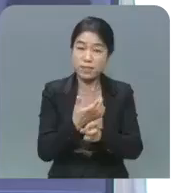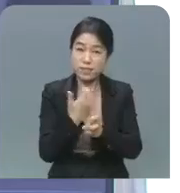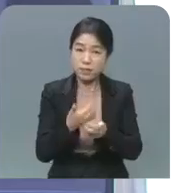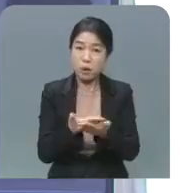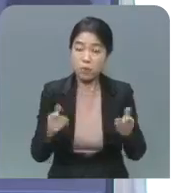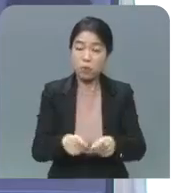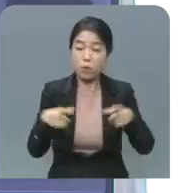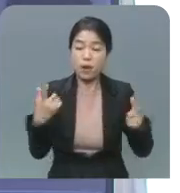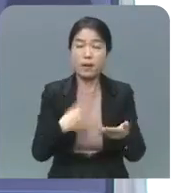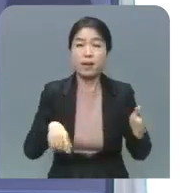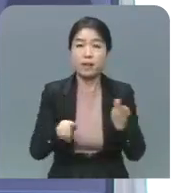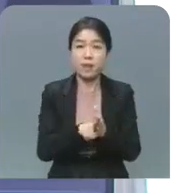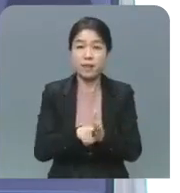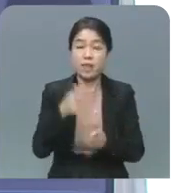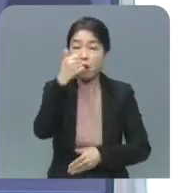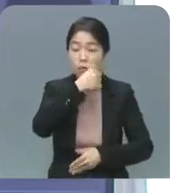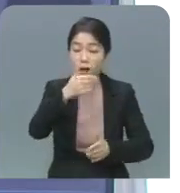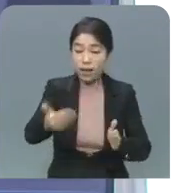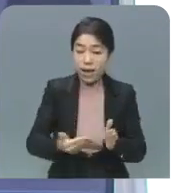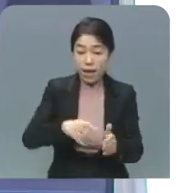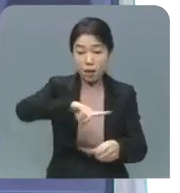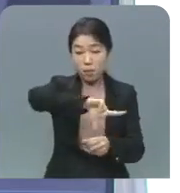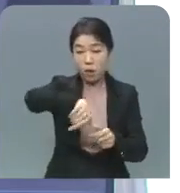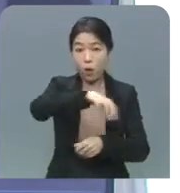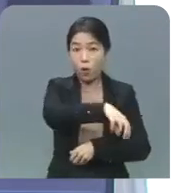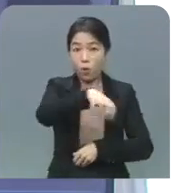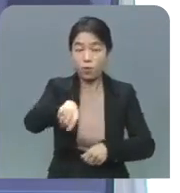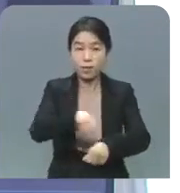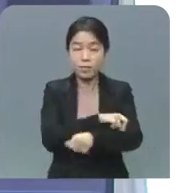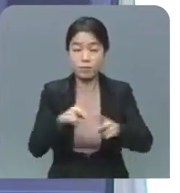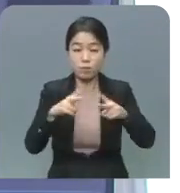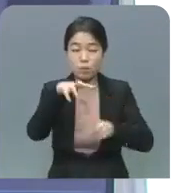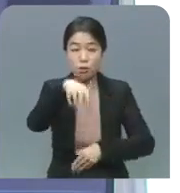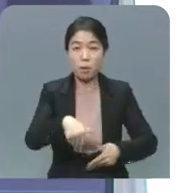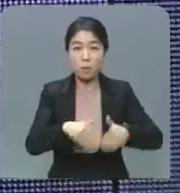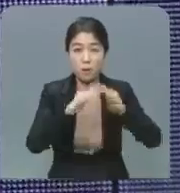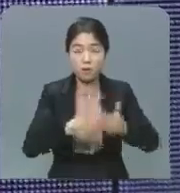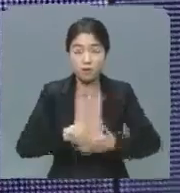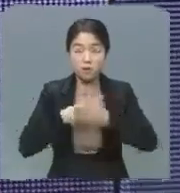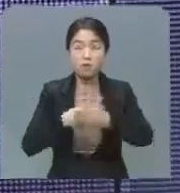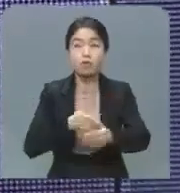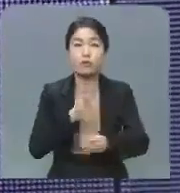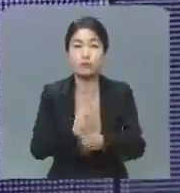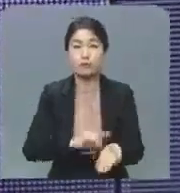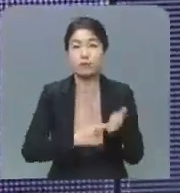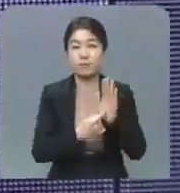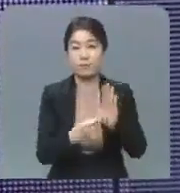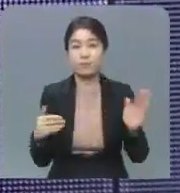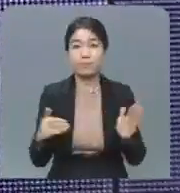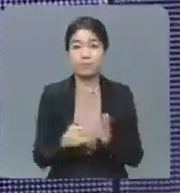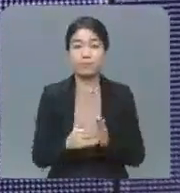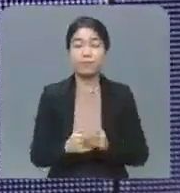확대를 위해서 광양항 배우 부지에 도 특수 충전소 설치를 추진하고 있다고 밝혔습니다